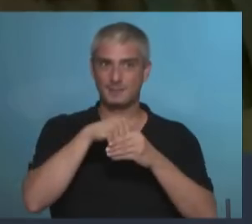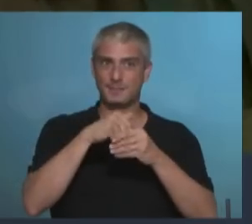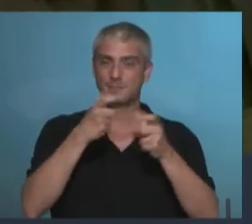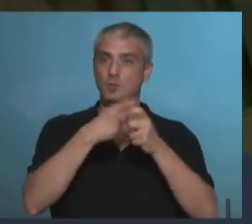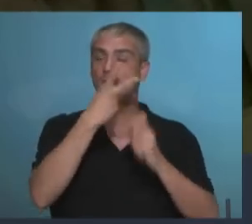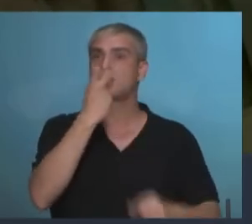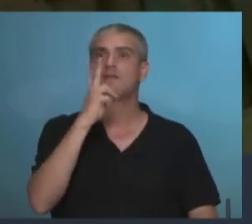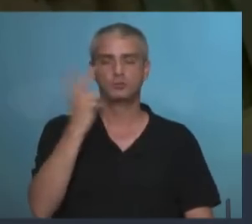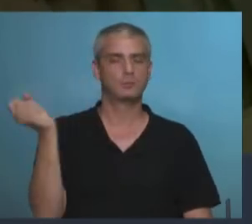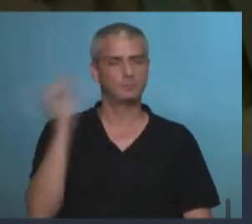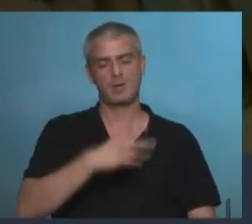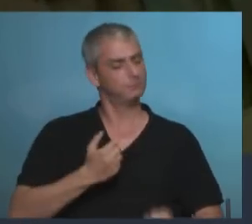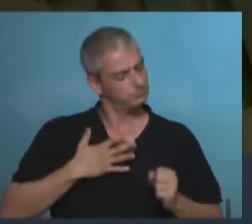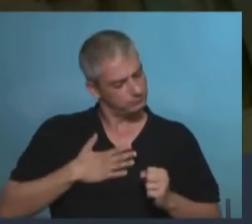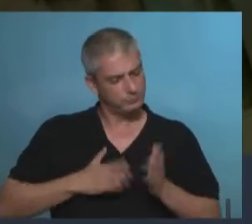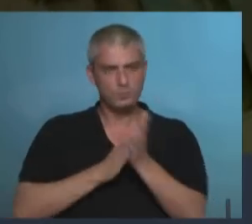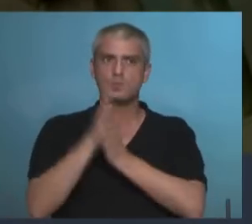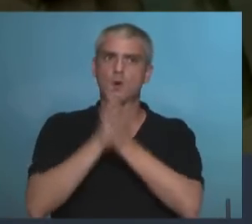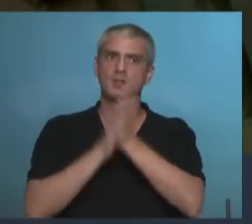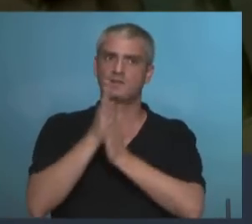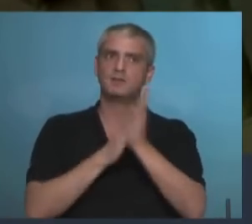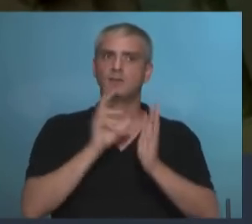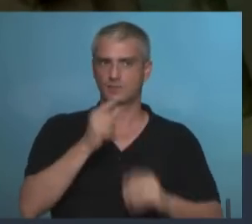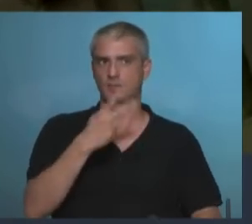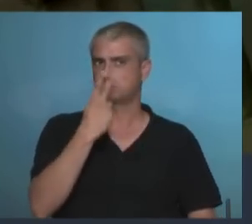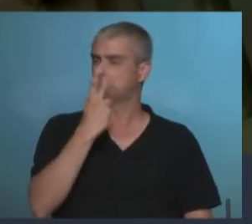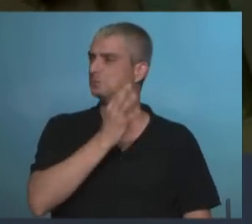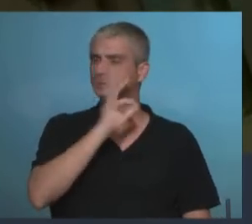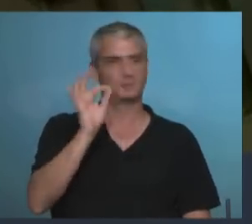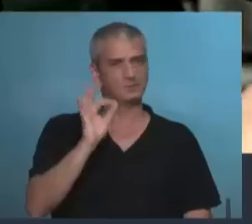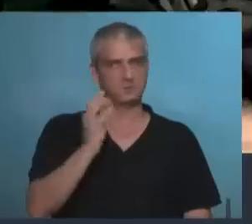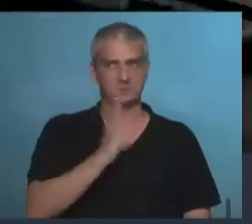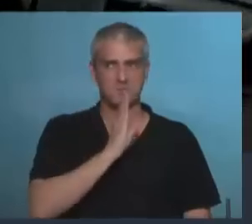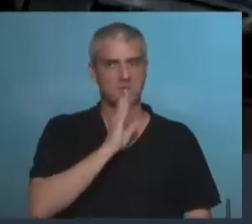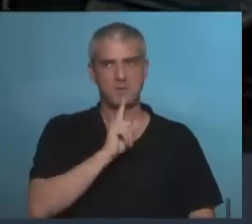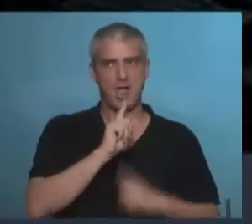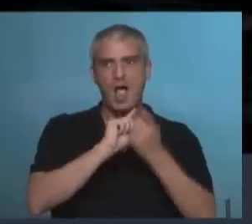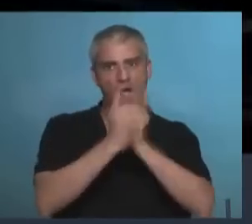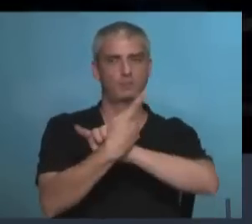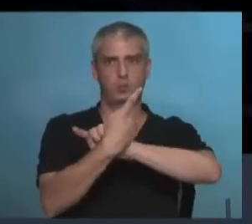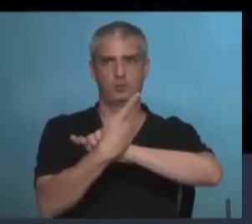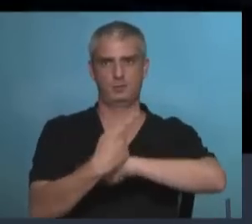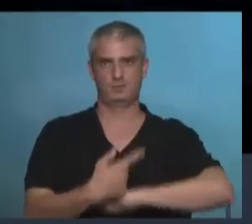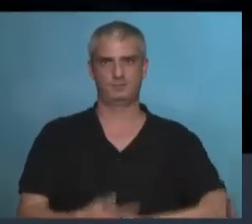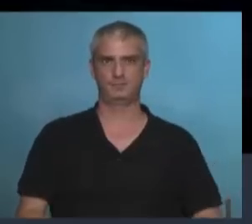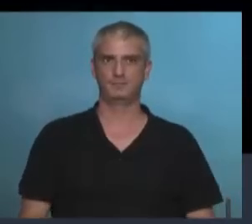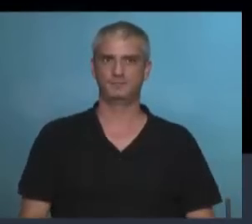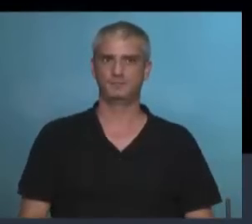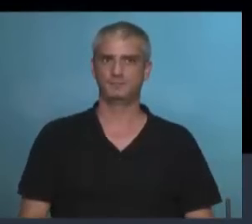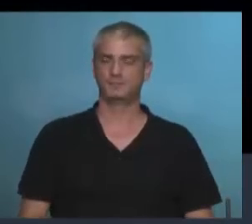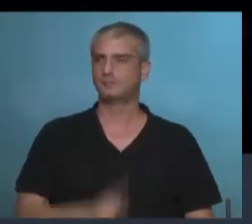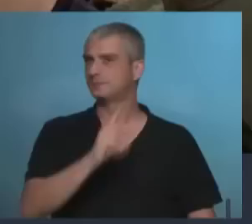הם באים בכל הכוח, בכל המוטיבציה, והם בדרך כלל גם מצטיינים. אז לא, אני לא רואה בזה בעיה, להפך. זה באמת, זה הטופ של